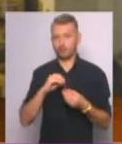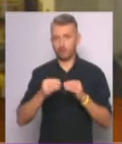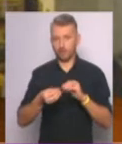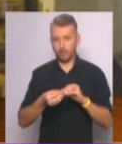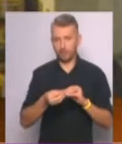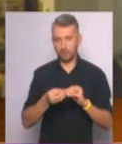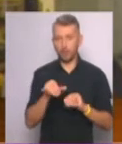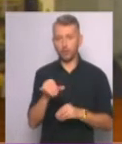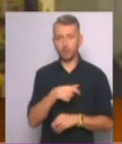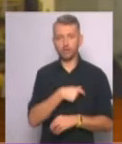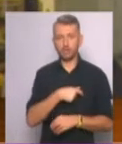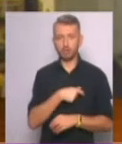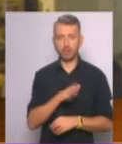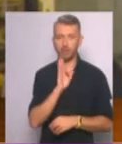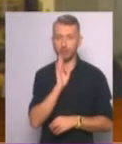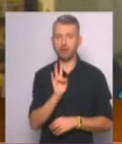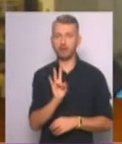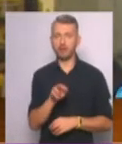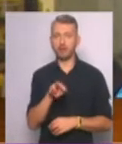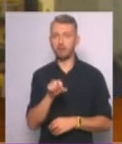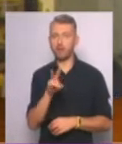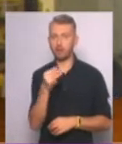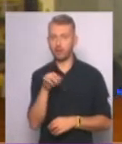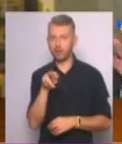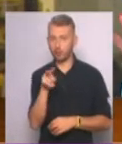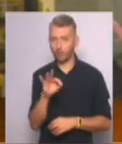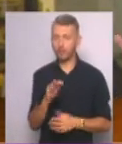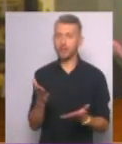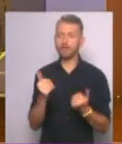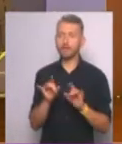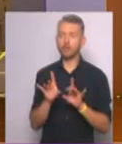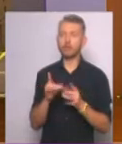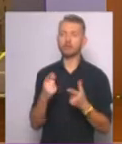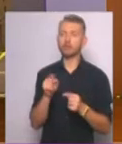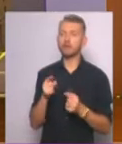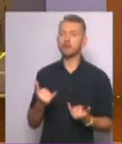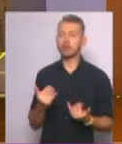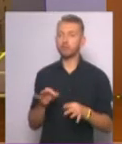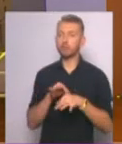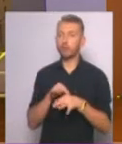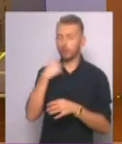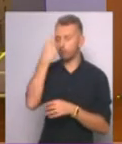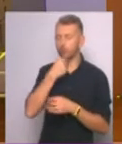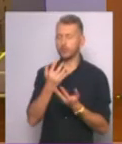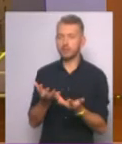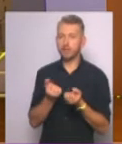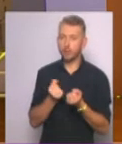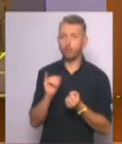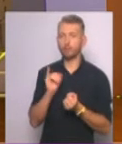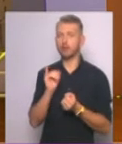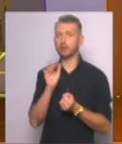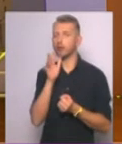у депутата пані Наталії Манойленко. Пані Наталія, давайте розкажемо, де ви зараз проводите особистий прийом і